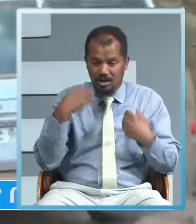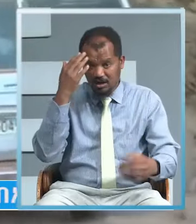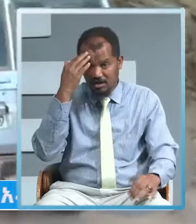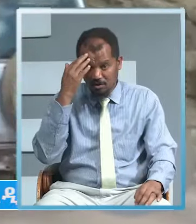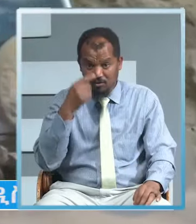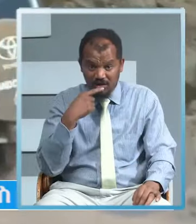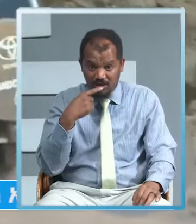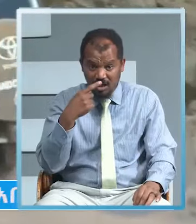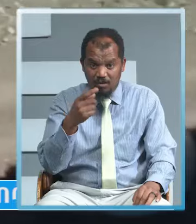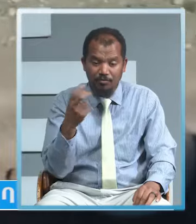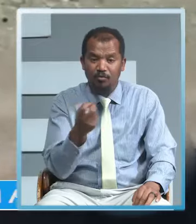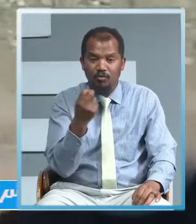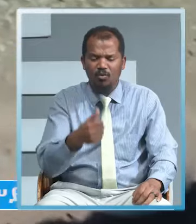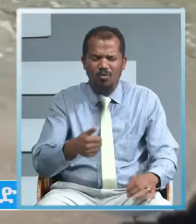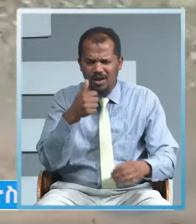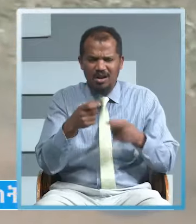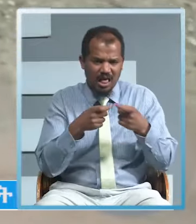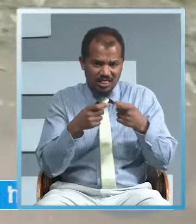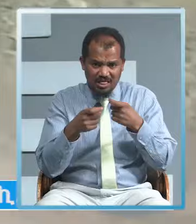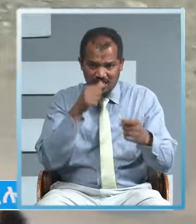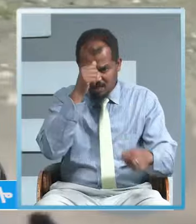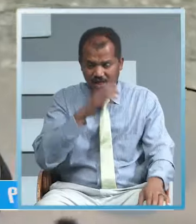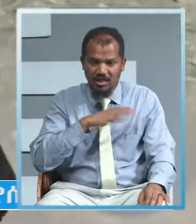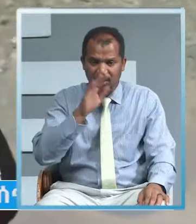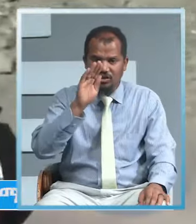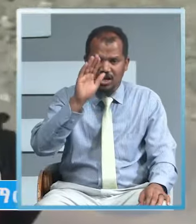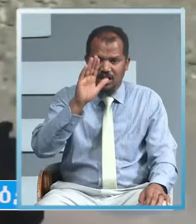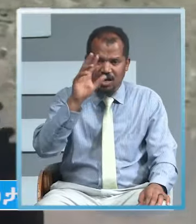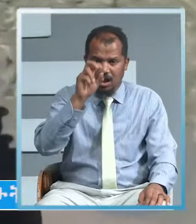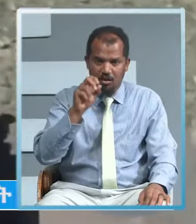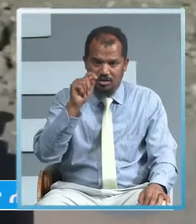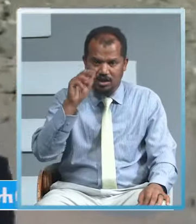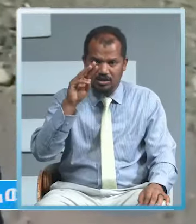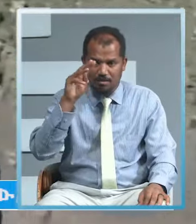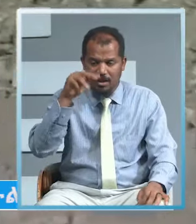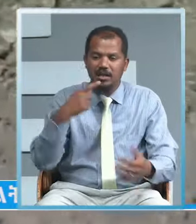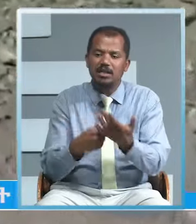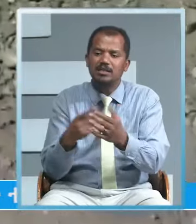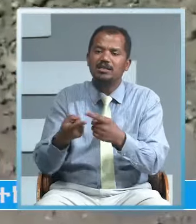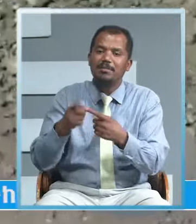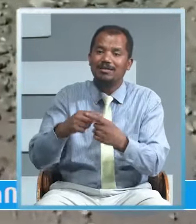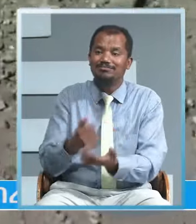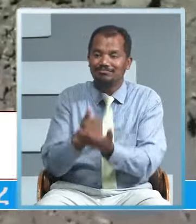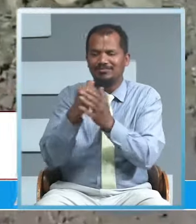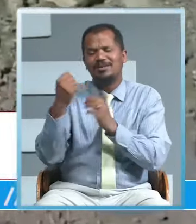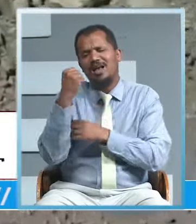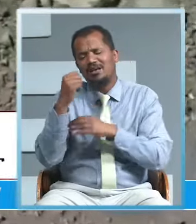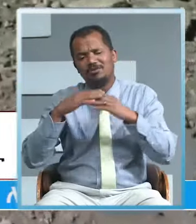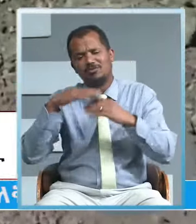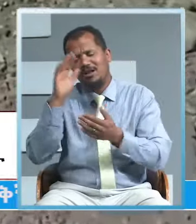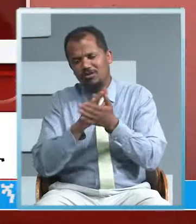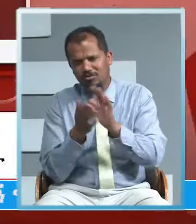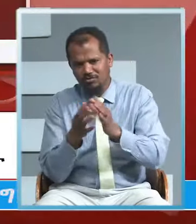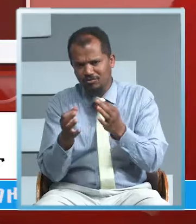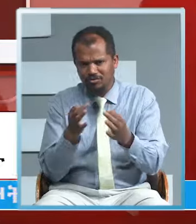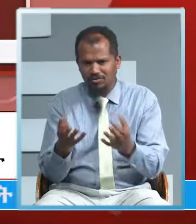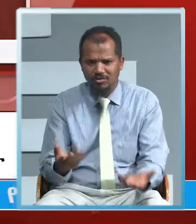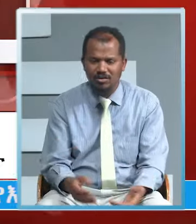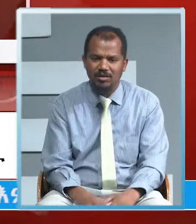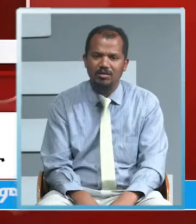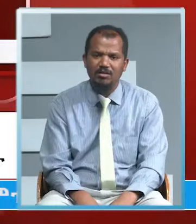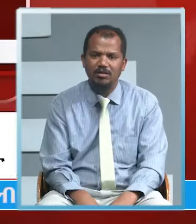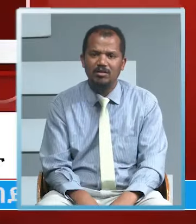እንደሚያውቁ የገለጹት የወረዳው ዋና አስተዳዳሪ አቶ ሸጋው ተሰማ እነዚህን ተመላሾች መርዳት ግን ከአቅማቸው በላይ እንደሆነ ገልጸዋል። ከአሁን